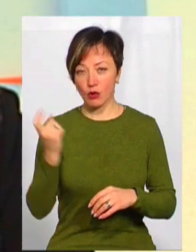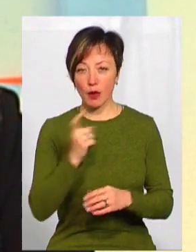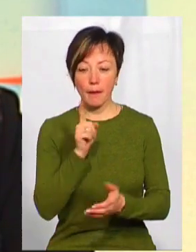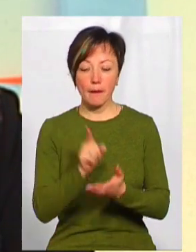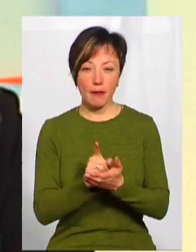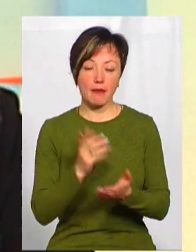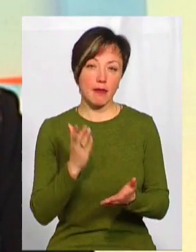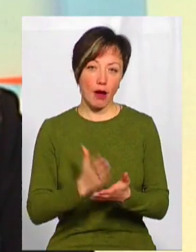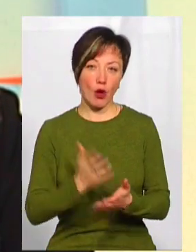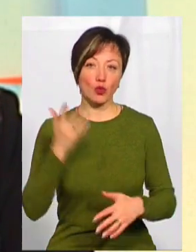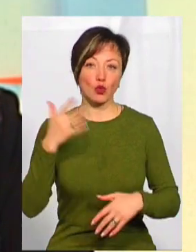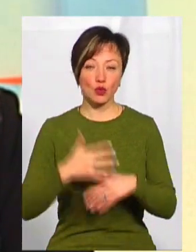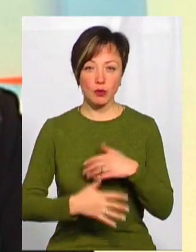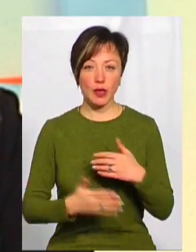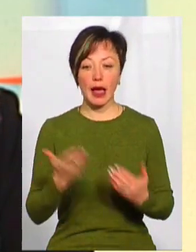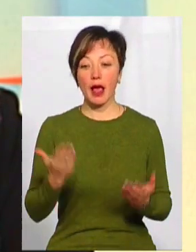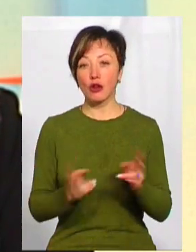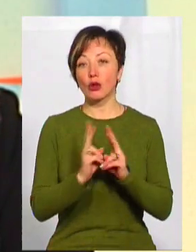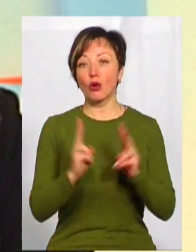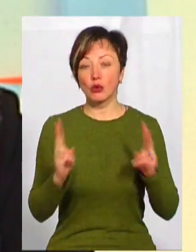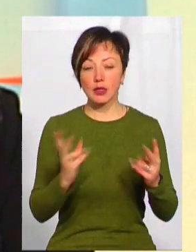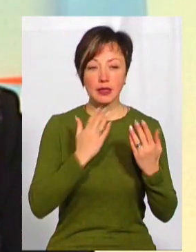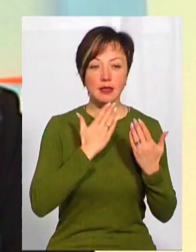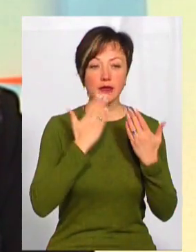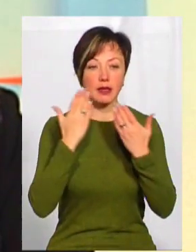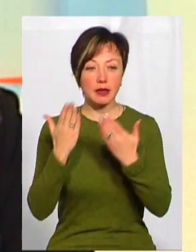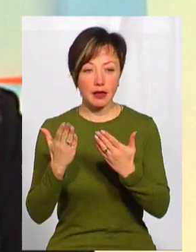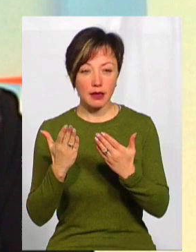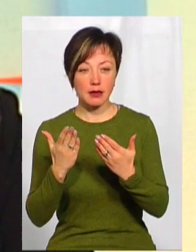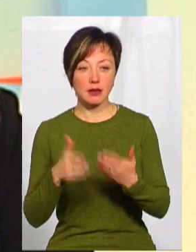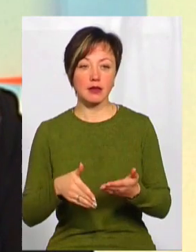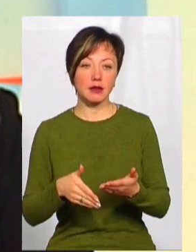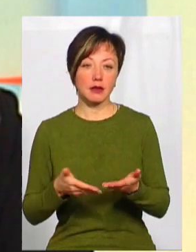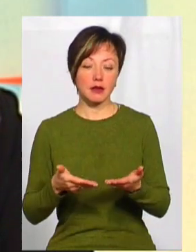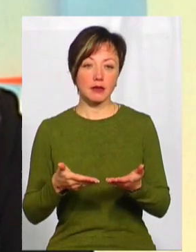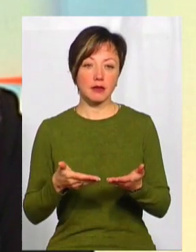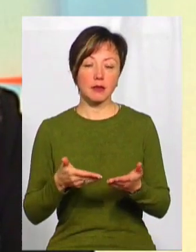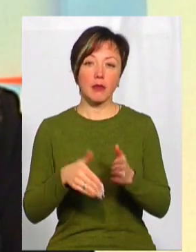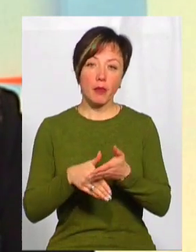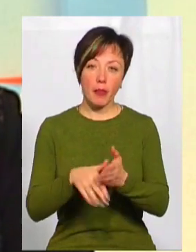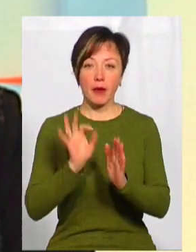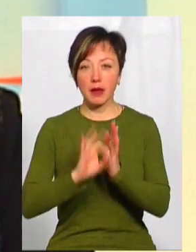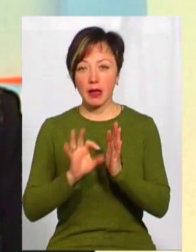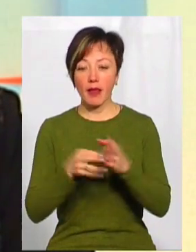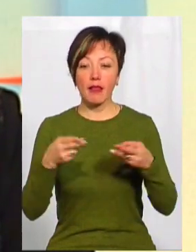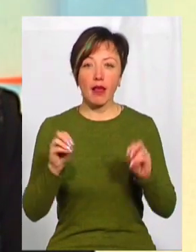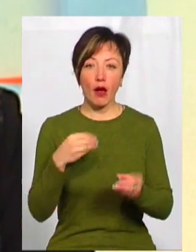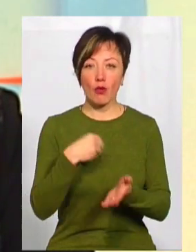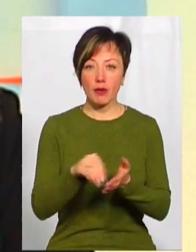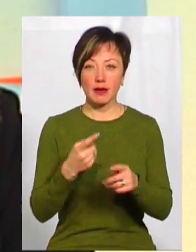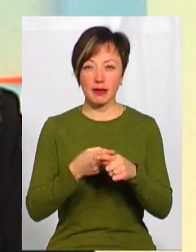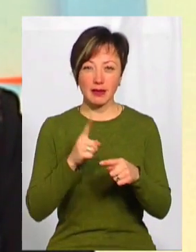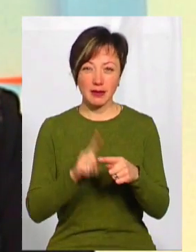мають розуміння, якщо хтось до них звертається, допомагають люди, підказують, де купити той